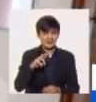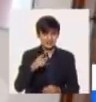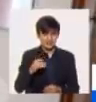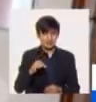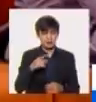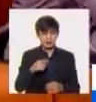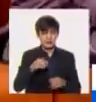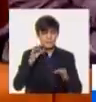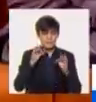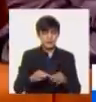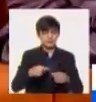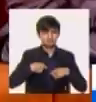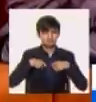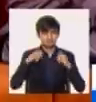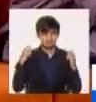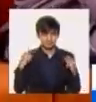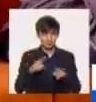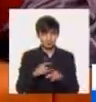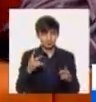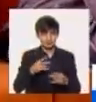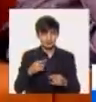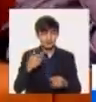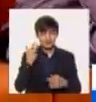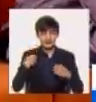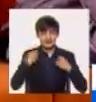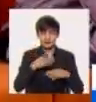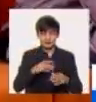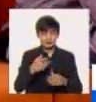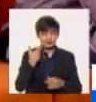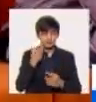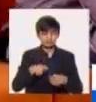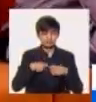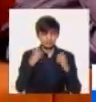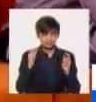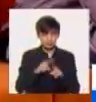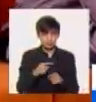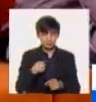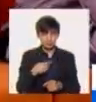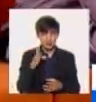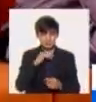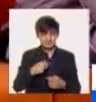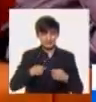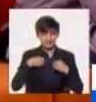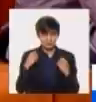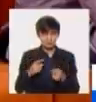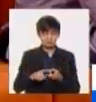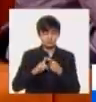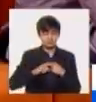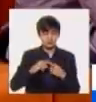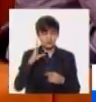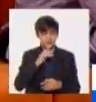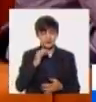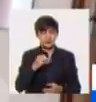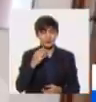дұрыс шешіну. Сол шешіну уақытында бізде өзімізге жұқтырып алмауымыз керек. Өз уақытылы